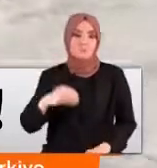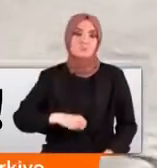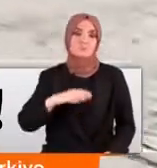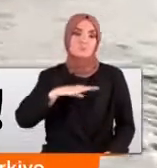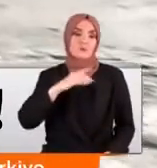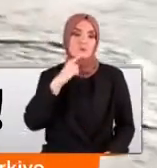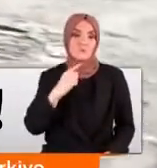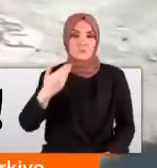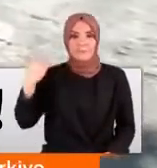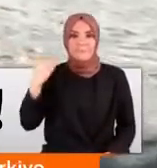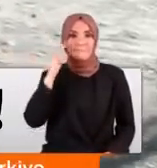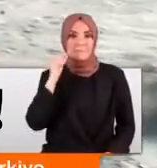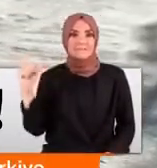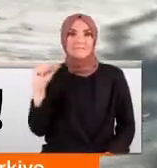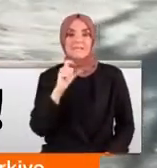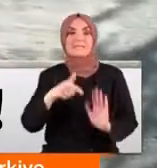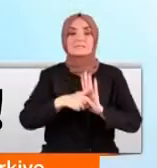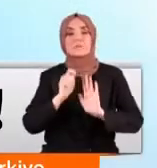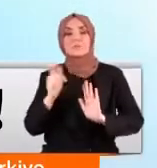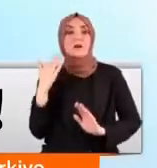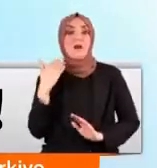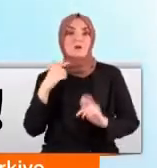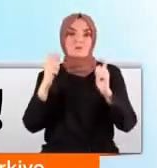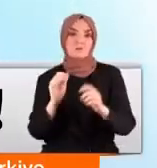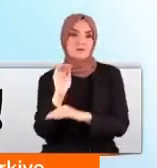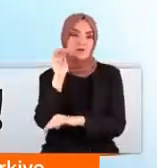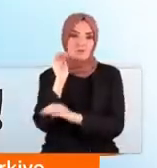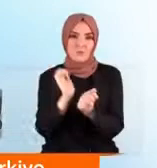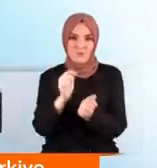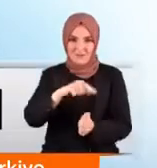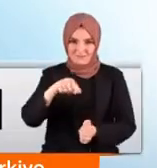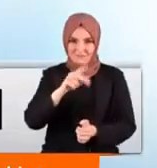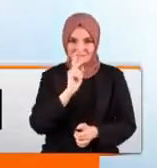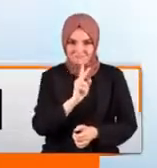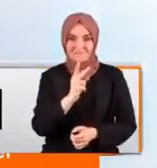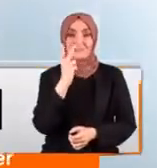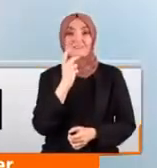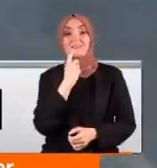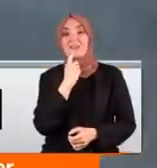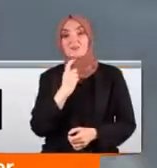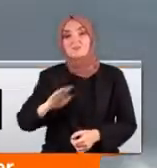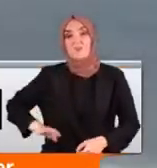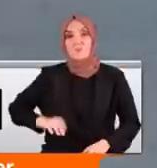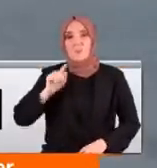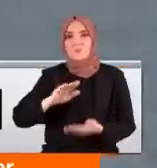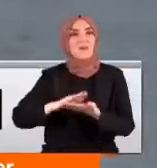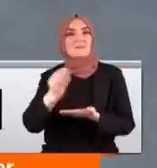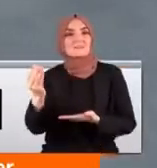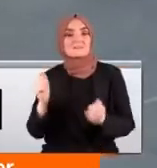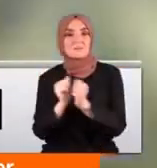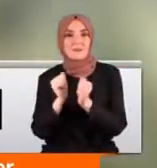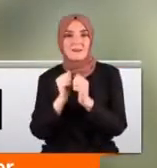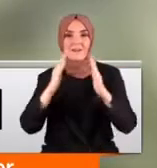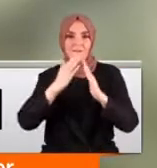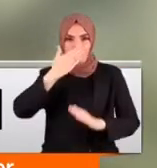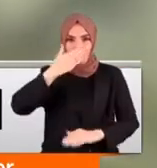İzmir Karşıyaka'da yaşayan Çoğalan ailesinin 2 yaşındaki oğulları Emirhan arkadaşlarıyla birlikte evinin önündeki kaldırımda oynuyordu.